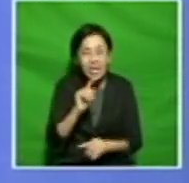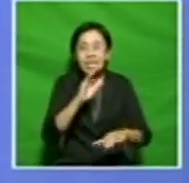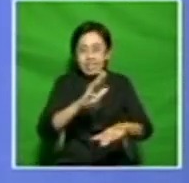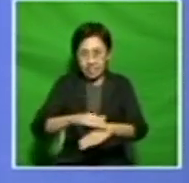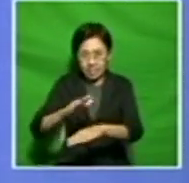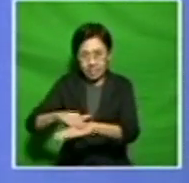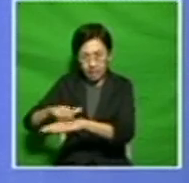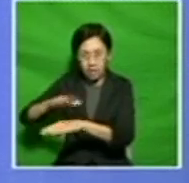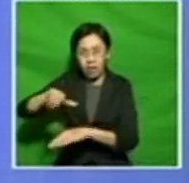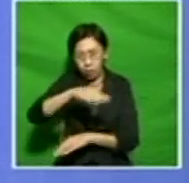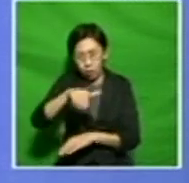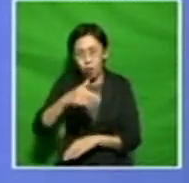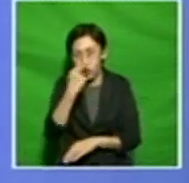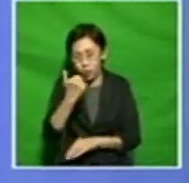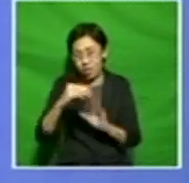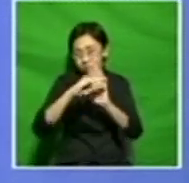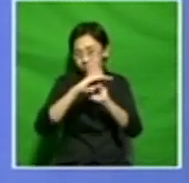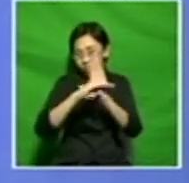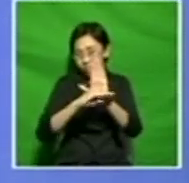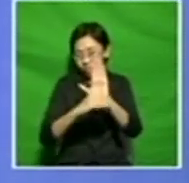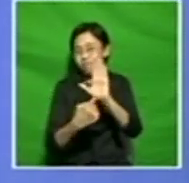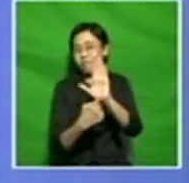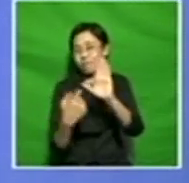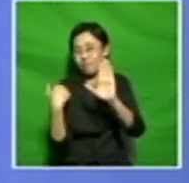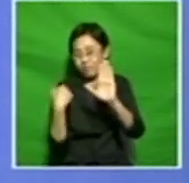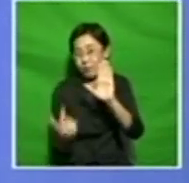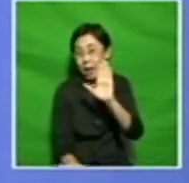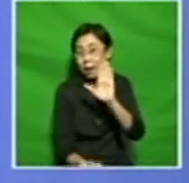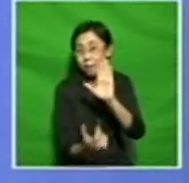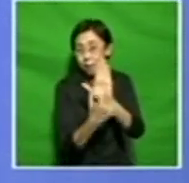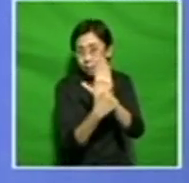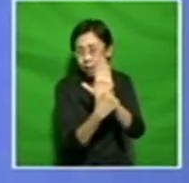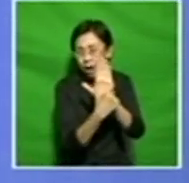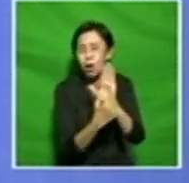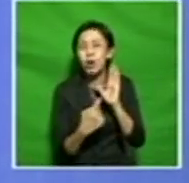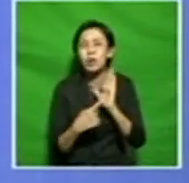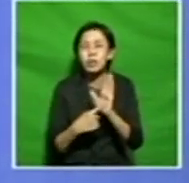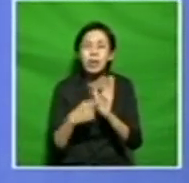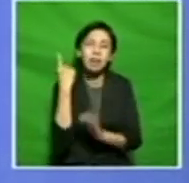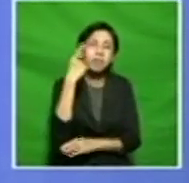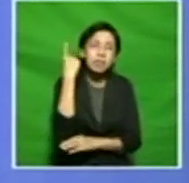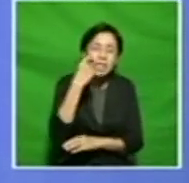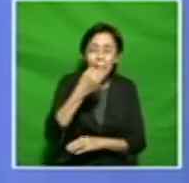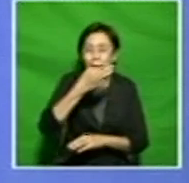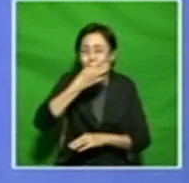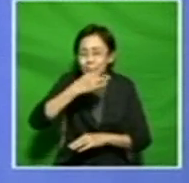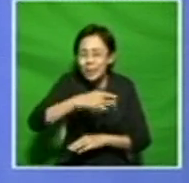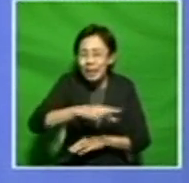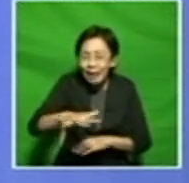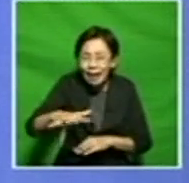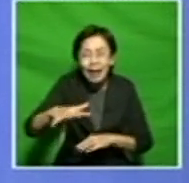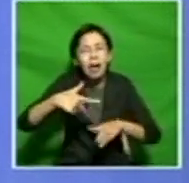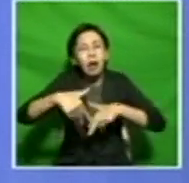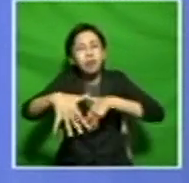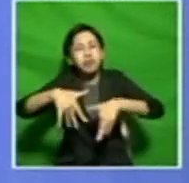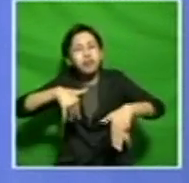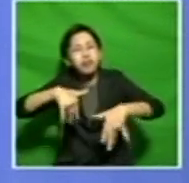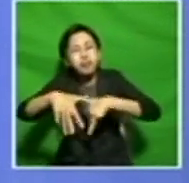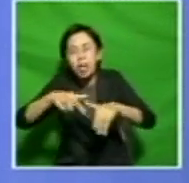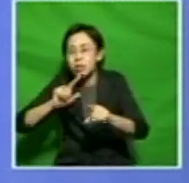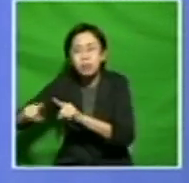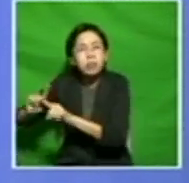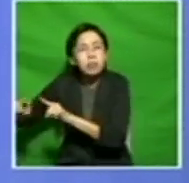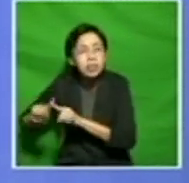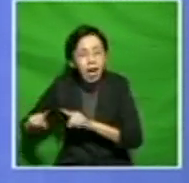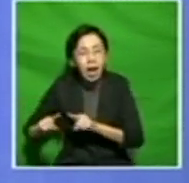เอาไว้ในข้อกำหนดนี้ว่าสถานที่บางแห่งเช่นสถานที่ท่องเที่ยวสาธารณะนั้นหรือ